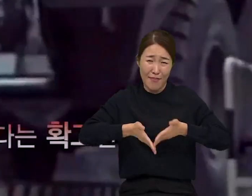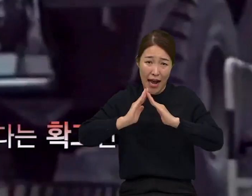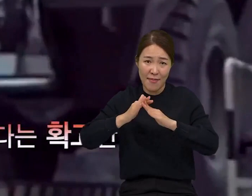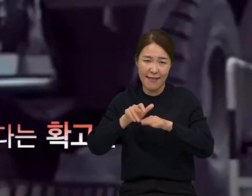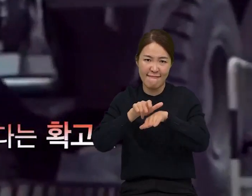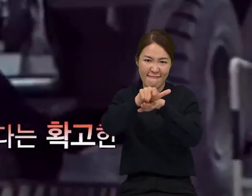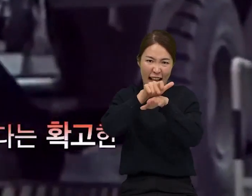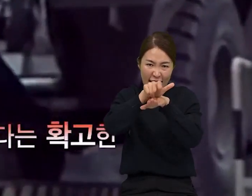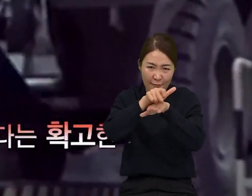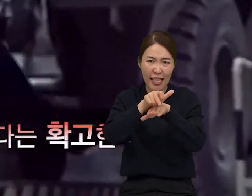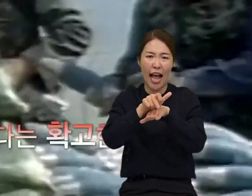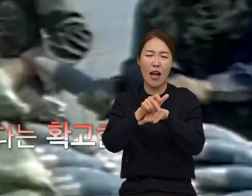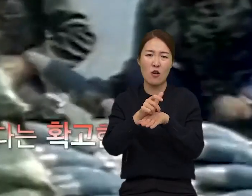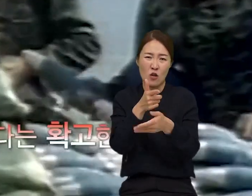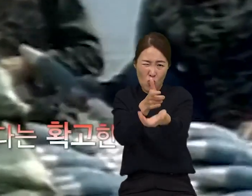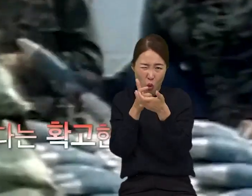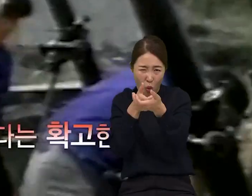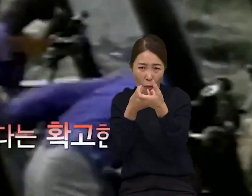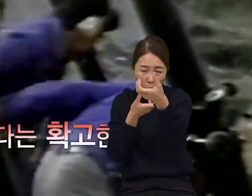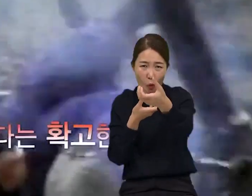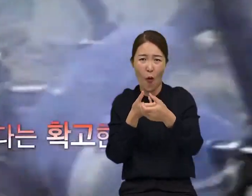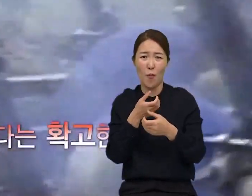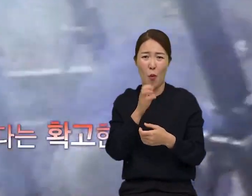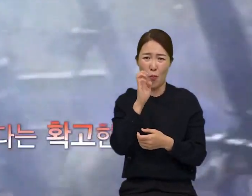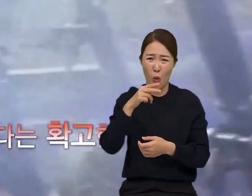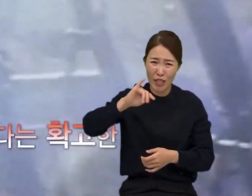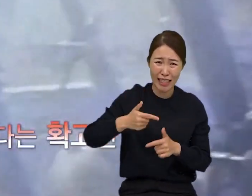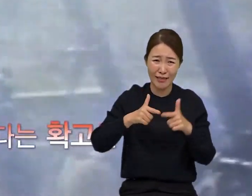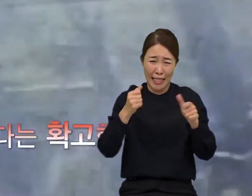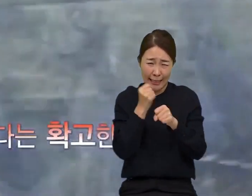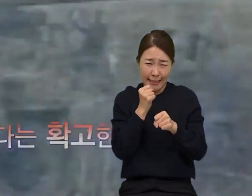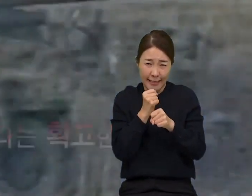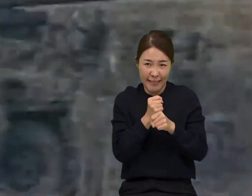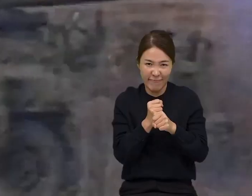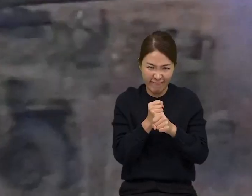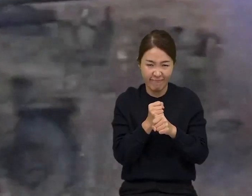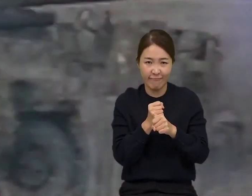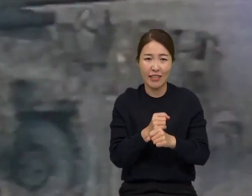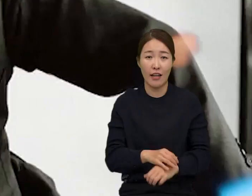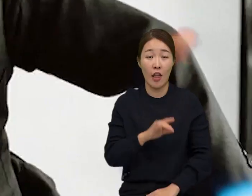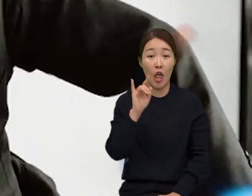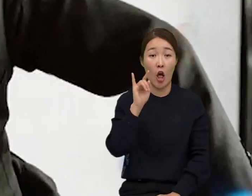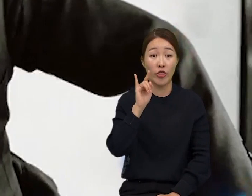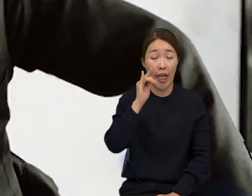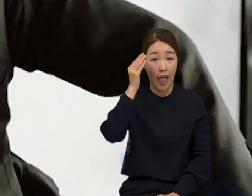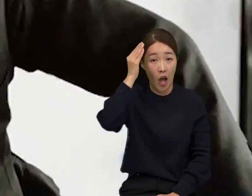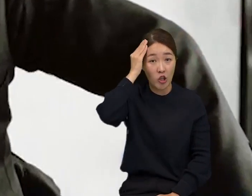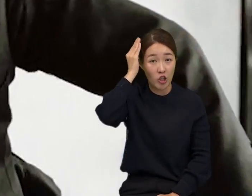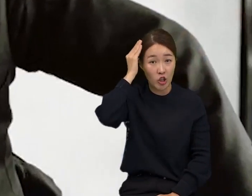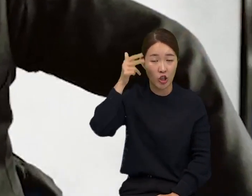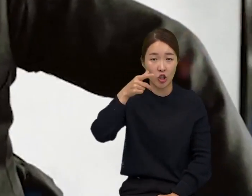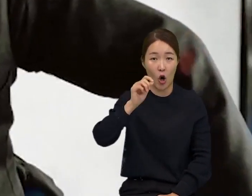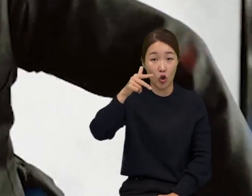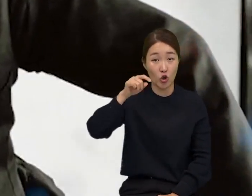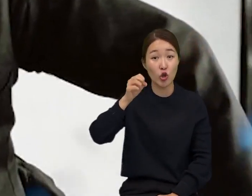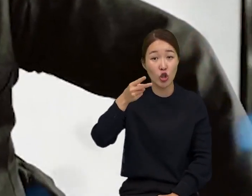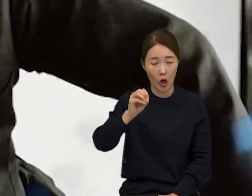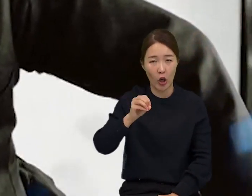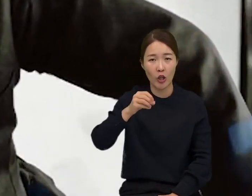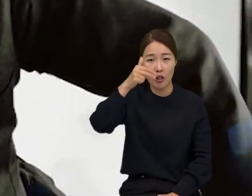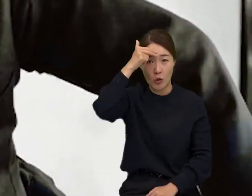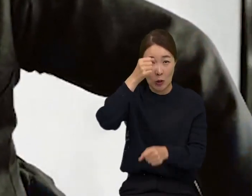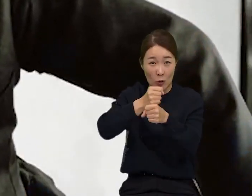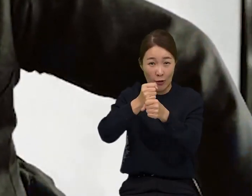이는 장갑차, 총포, 호신을 만들겠다는 확고한 의지였다. 현대건설의 정주영에게 조선소를 맡기는